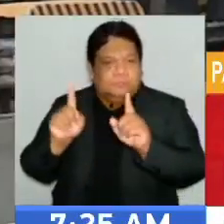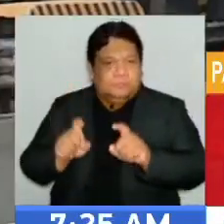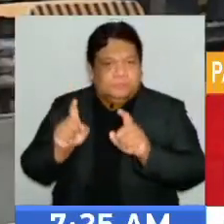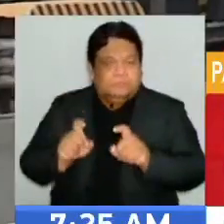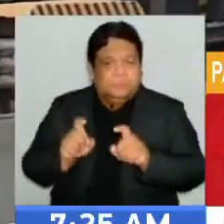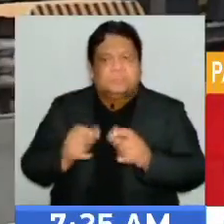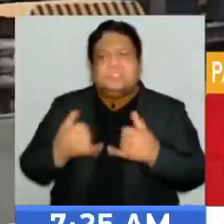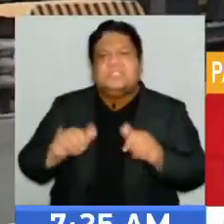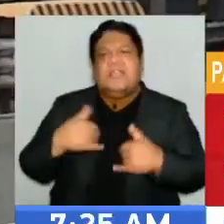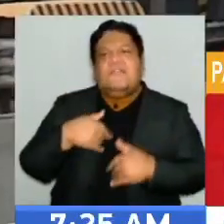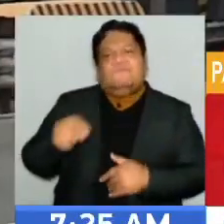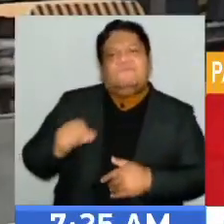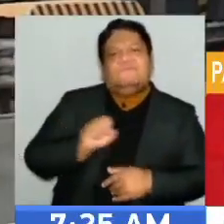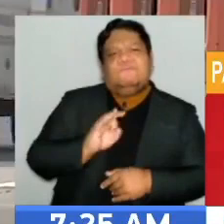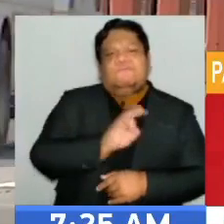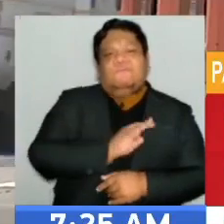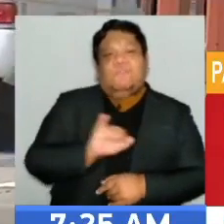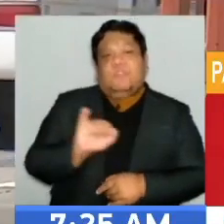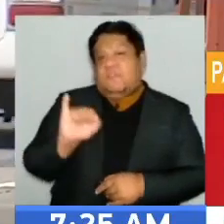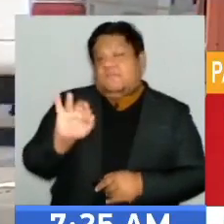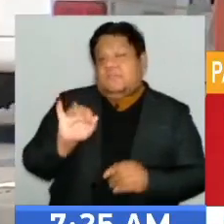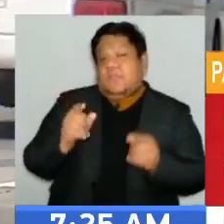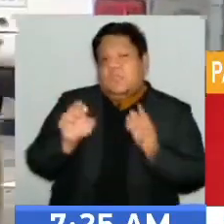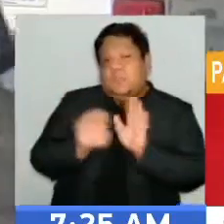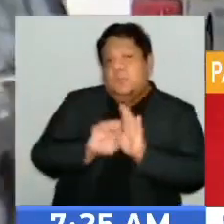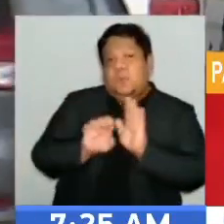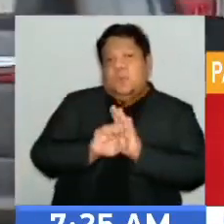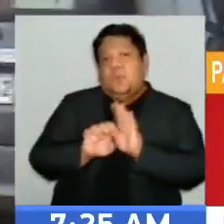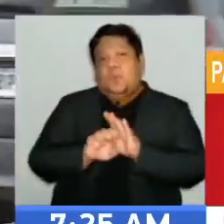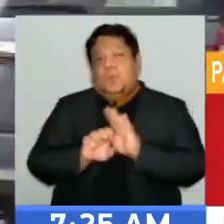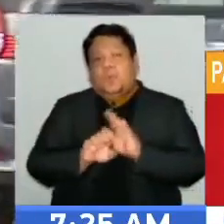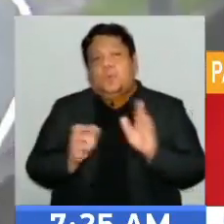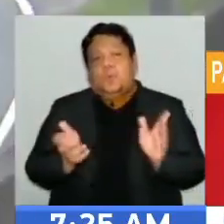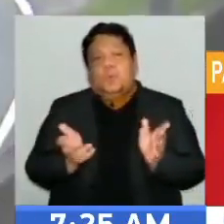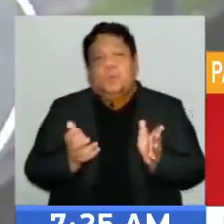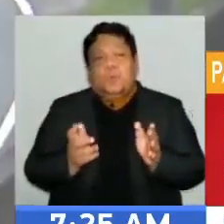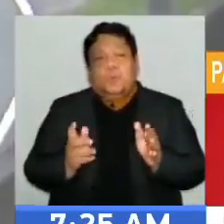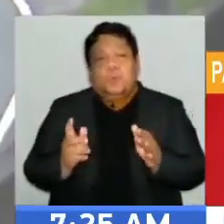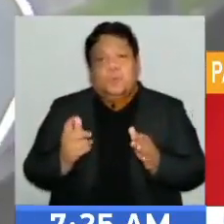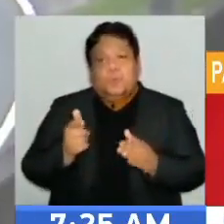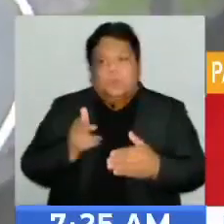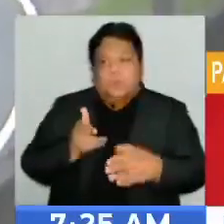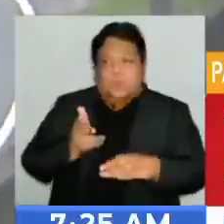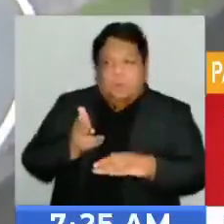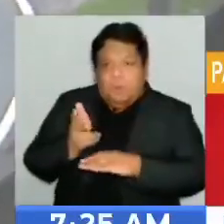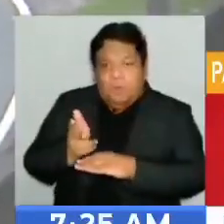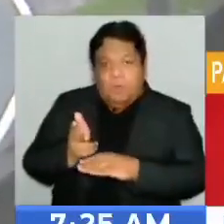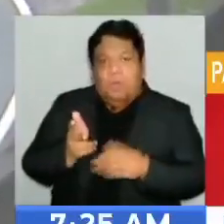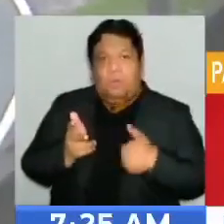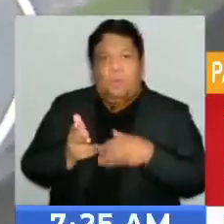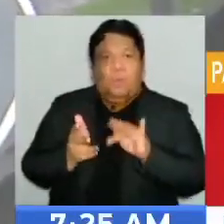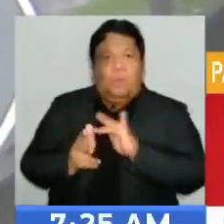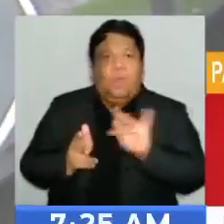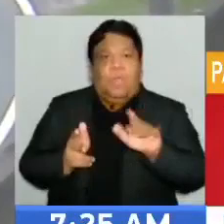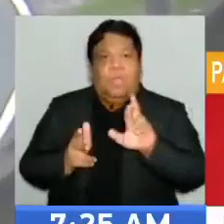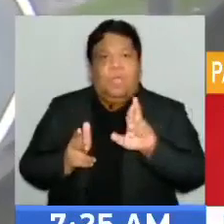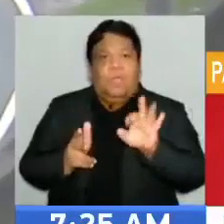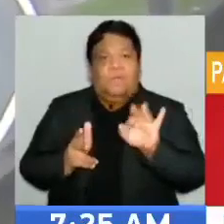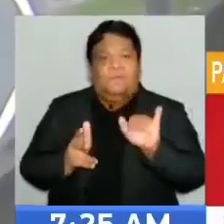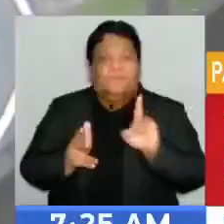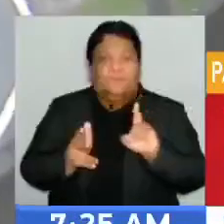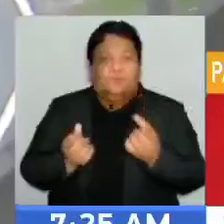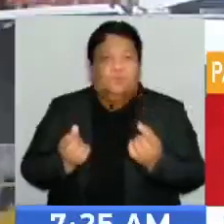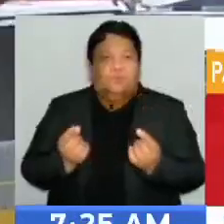may turista na pumasok at wala siyang RFID, ang gagawin po ng ating mga tao